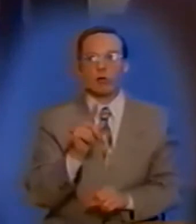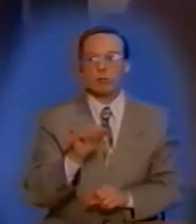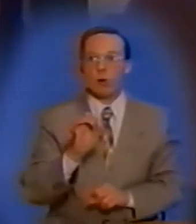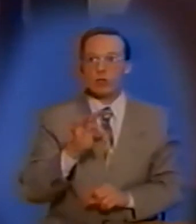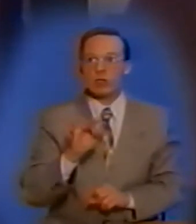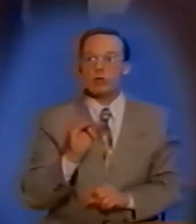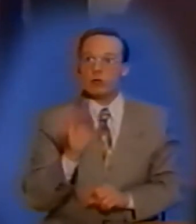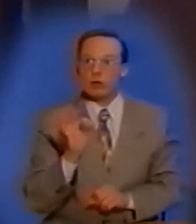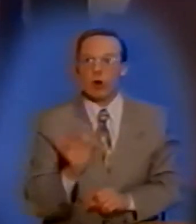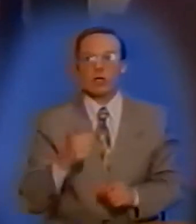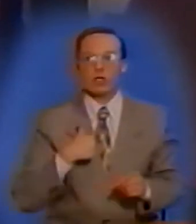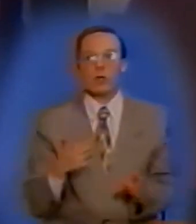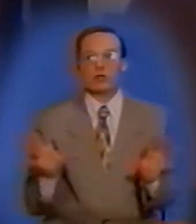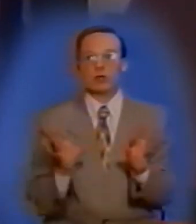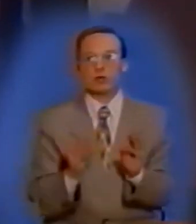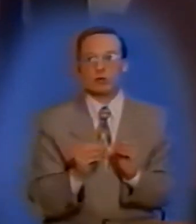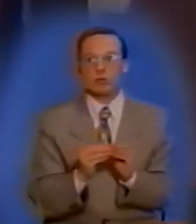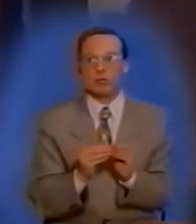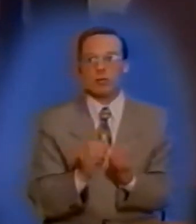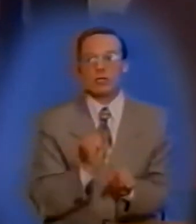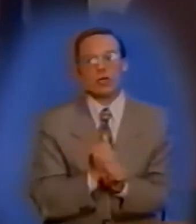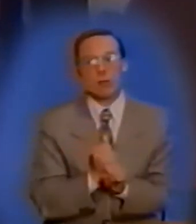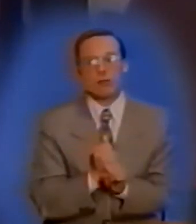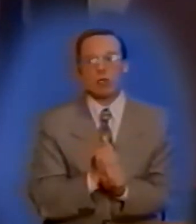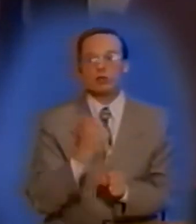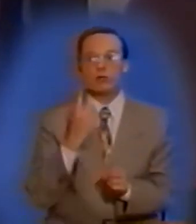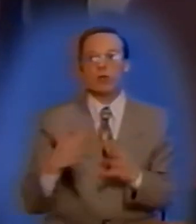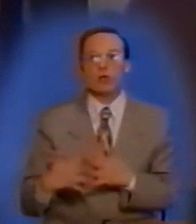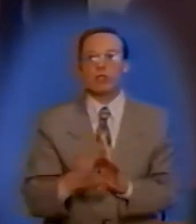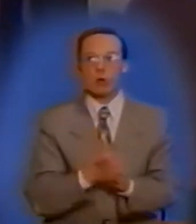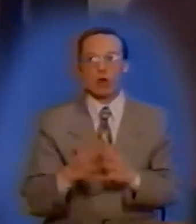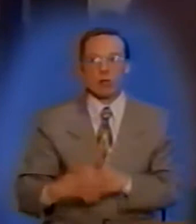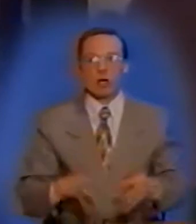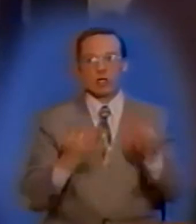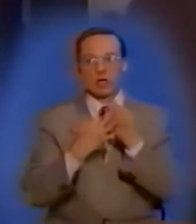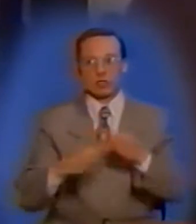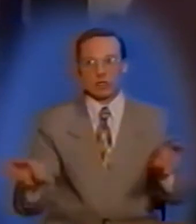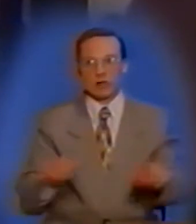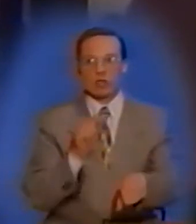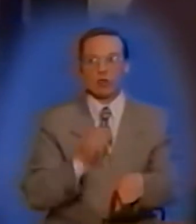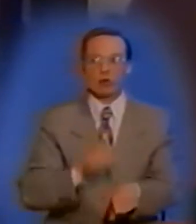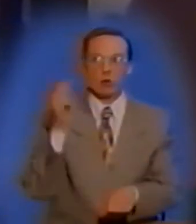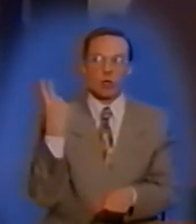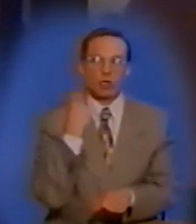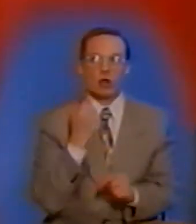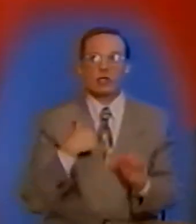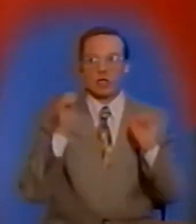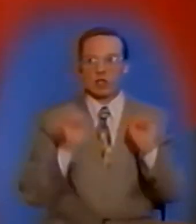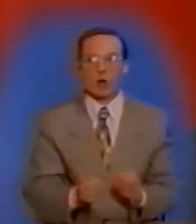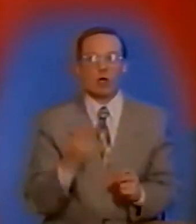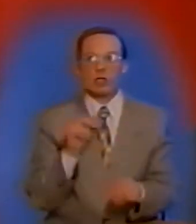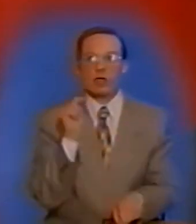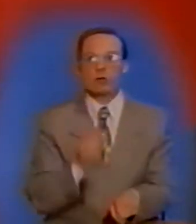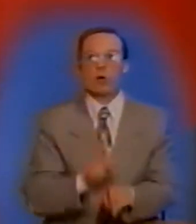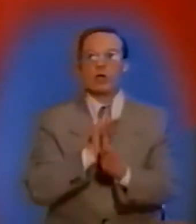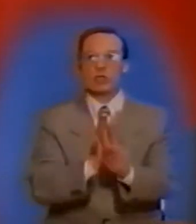buvau, tiesiog mes susidargavom su vienu draugu amerikiečiu. Aš tada laisvai taip jaučiau su Anglijoje, kad aš galėjau tiesiog, nu, nejautau, kad